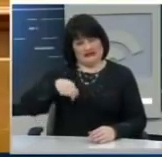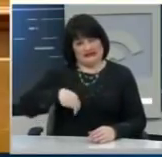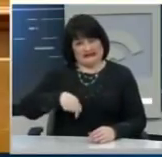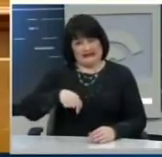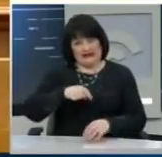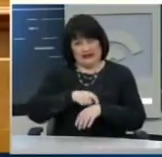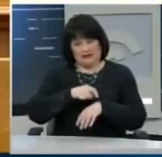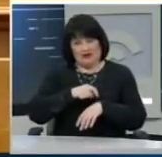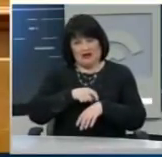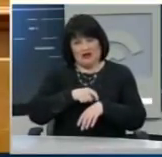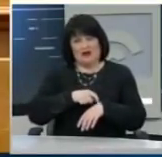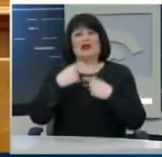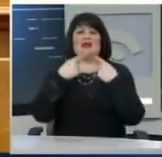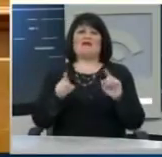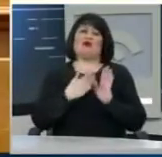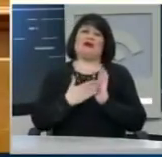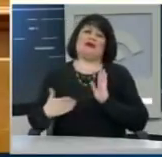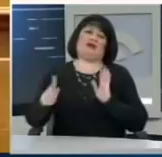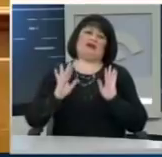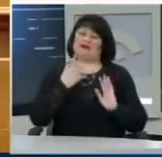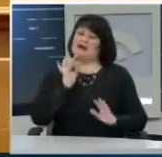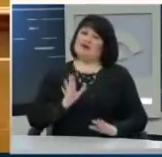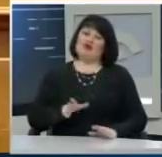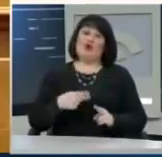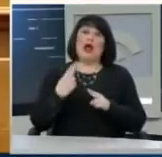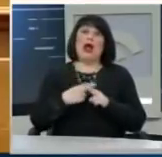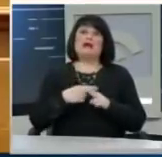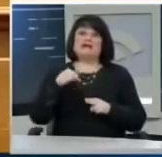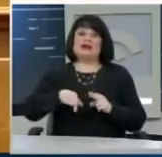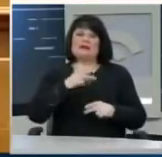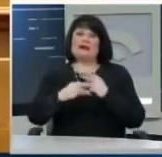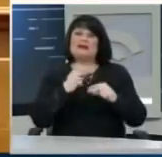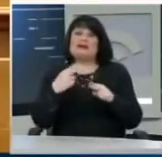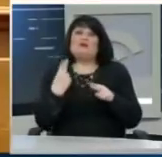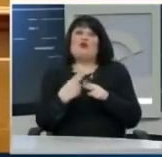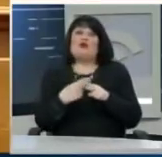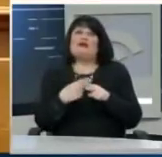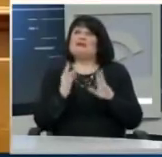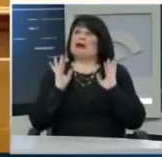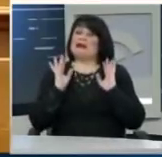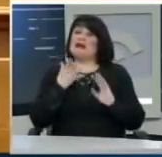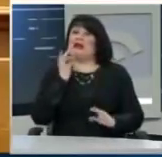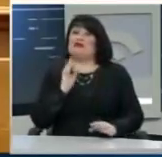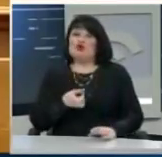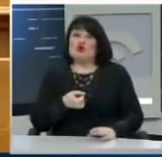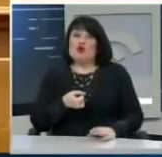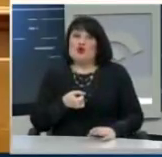σε μια τελείως διαφορετική φάση. Και γι' αυτό το λόγο έχει αξία η σημερινή συζήτηση. Και γι' αυτό το λόγο έχει αξία να έχουμε μια ομόφωνη